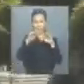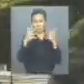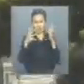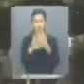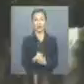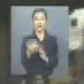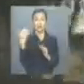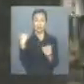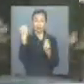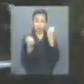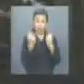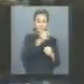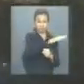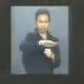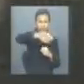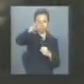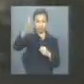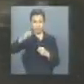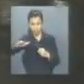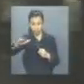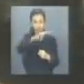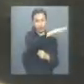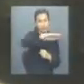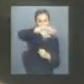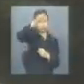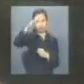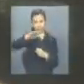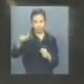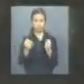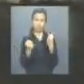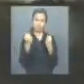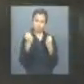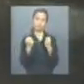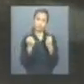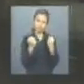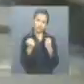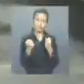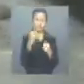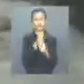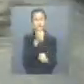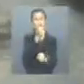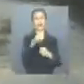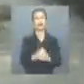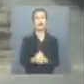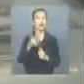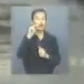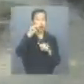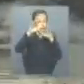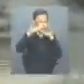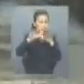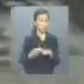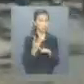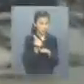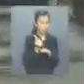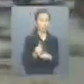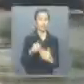เก๋งและรถปิกอัพออกมาวิ่งบนถนนบ้างแล้วนะคะน้ำที่ลดระดับอย่างรวดเร็วก็ทำให้ชาวบ้านที่อยู่ริมคลองบางซื่อรู้สึกโล่ง